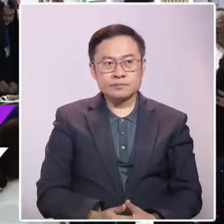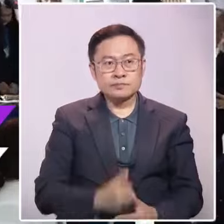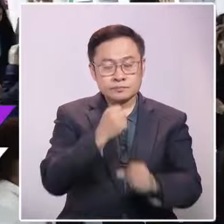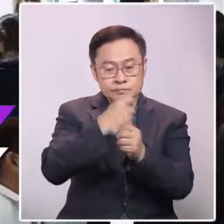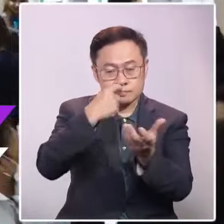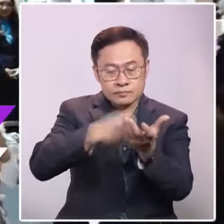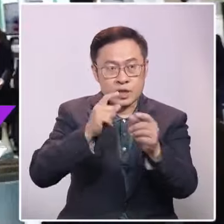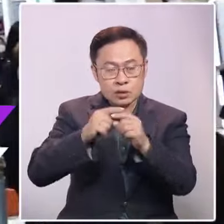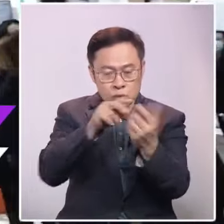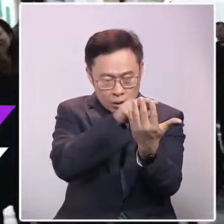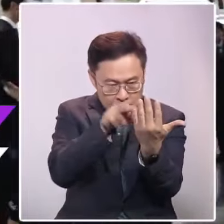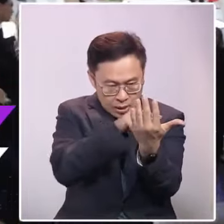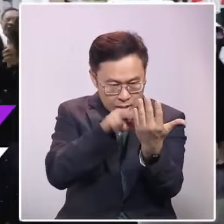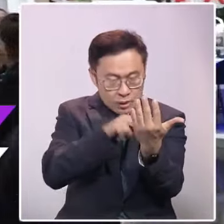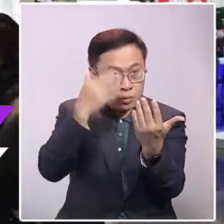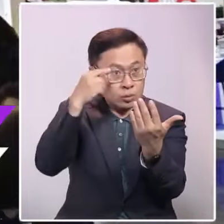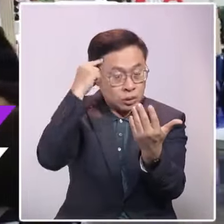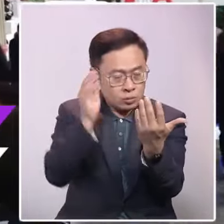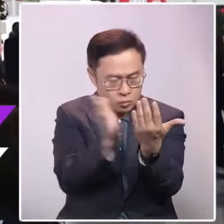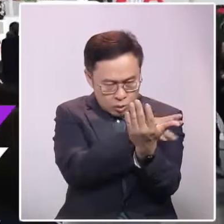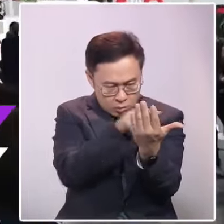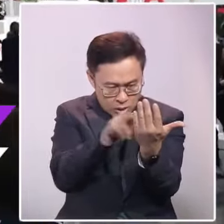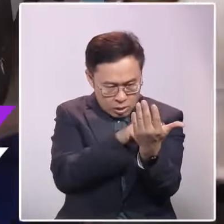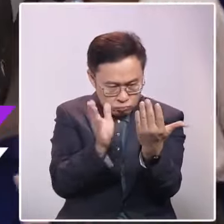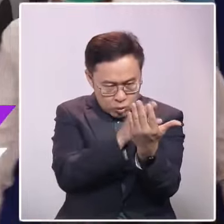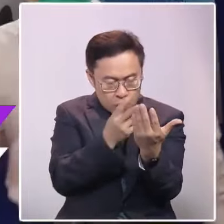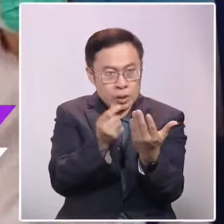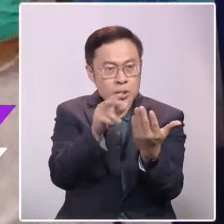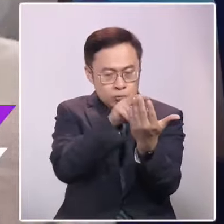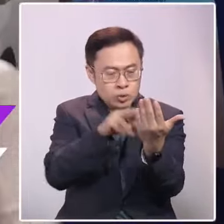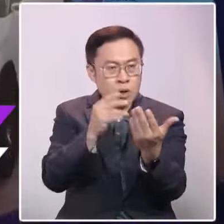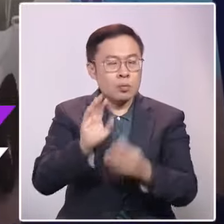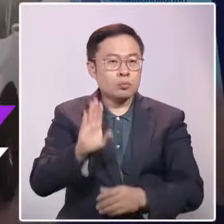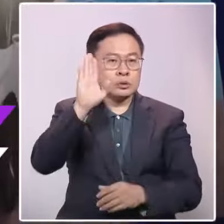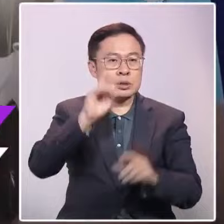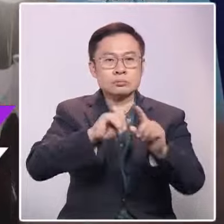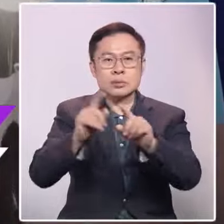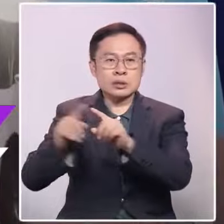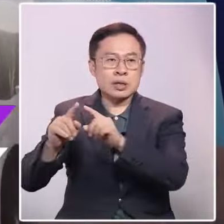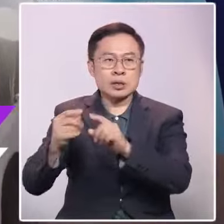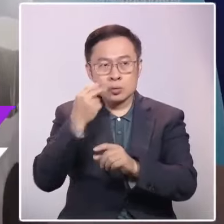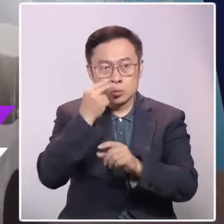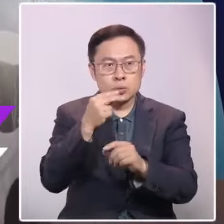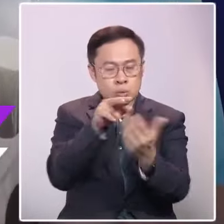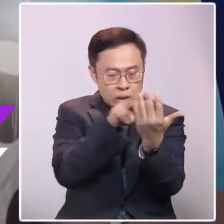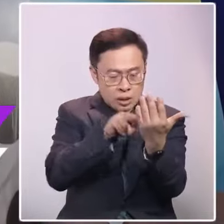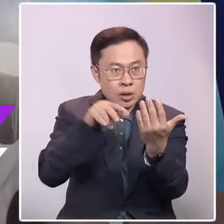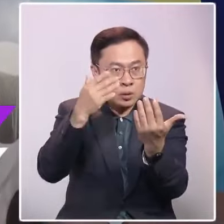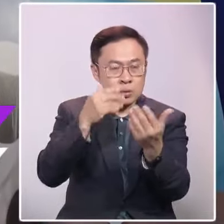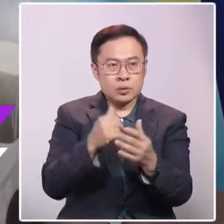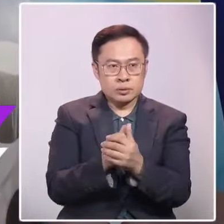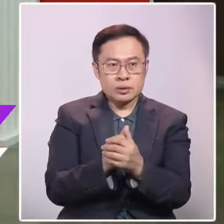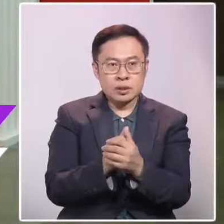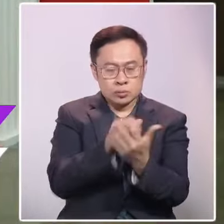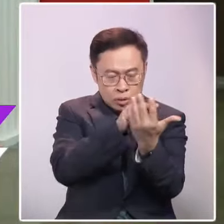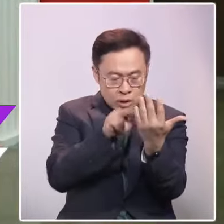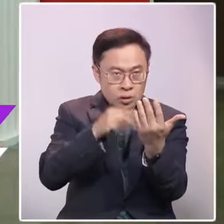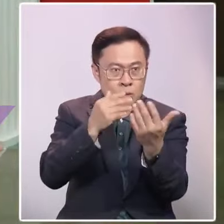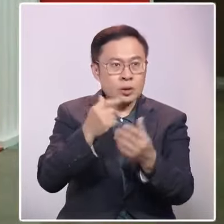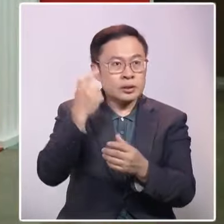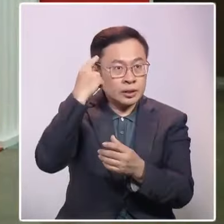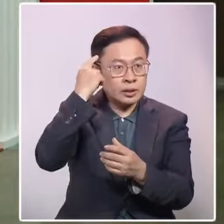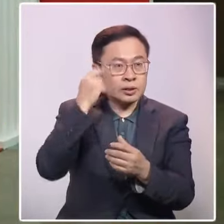ประกันขอให้ศึกษากรมธรรม์อย่างละเอียดชัดเจนเพราะแต่ละบริษัทก็มีข้อจำกัดที่แตกต่างกันดังนั้นต้องศึกษาอย่างละเอียด